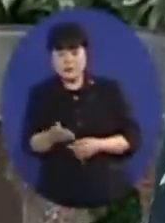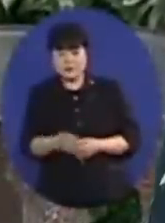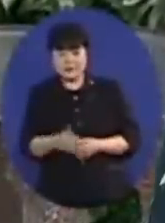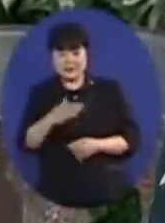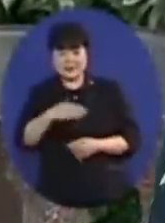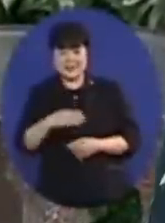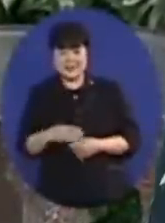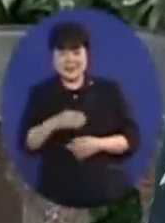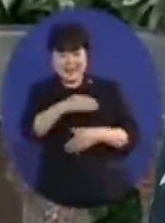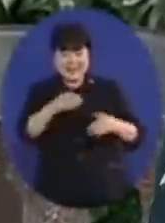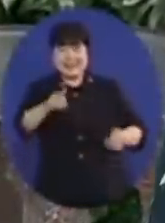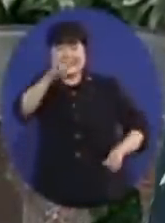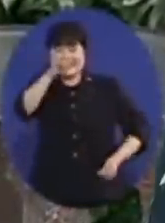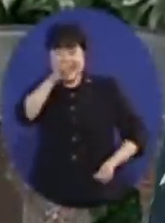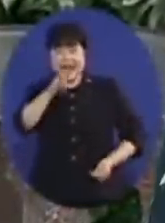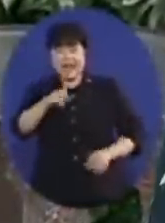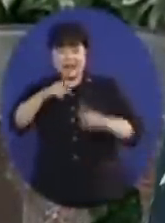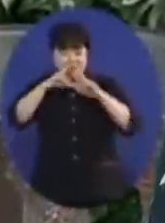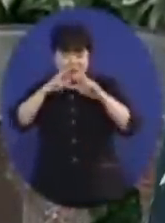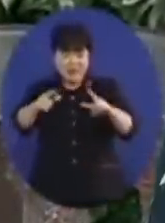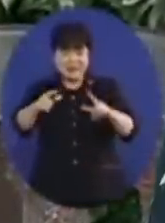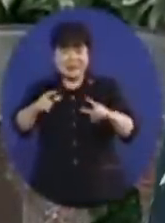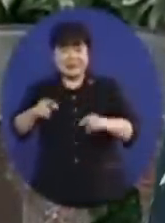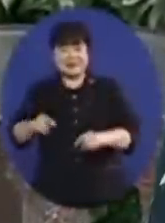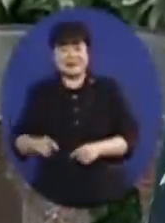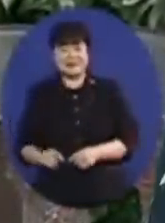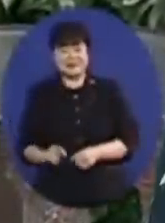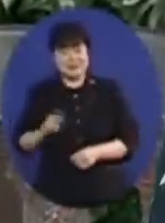제가 강단이 있을 것입니다 그게